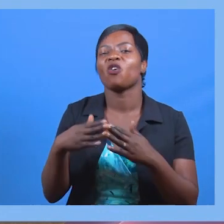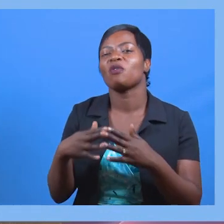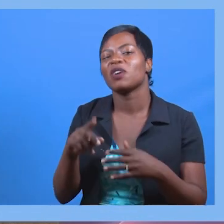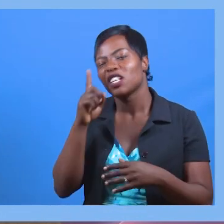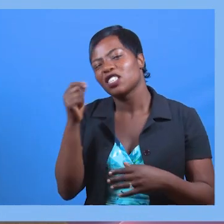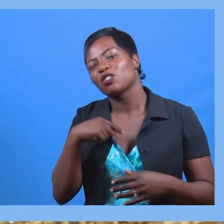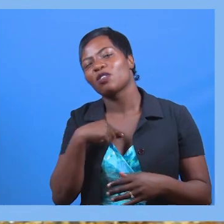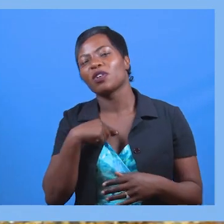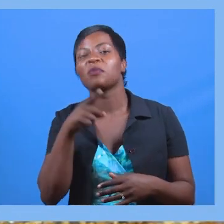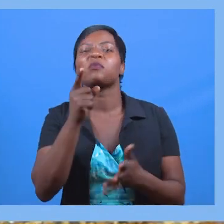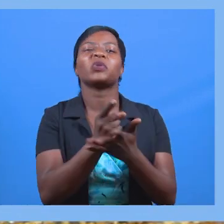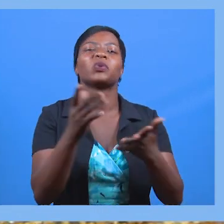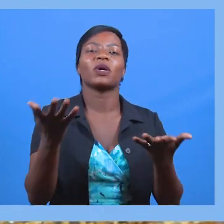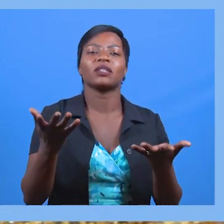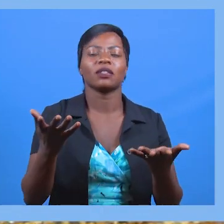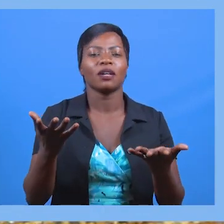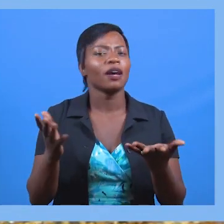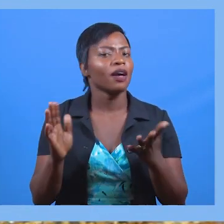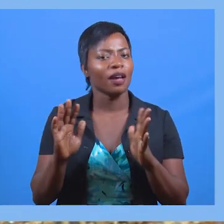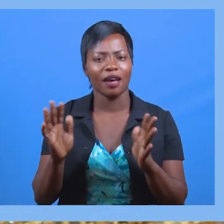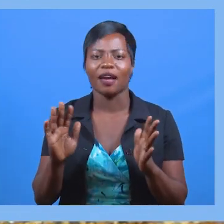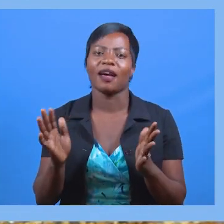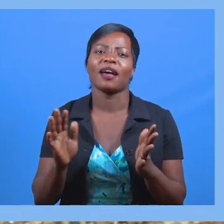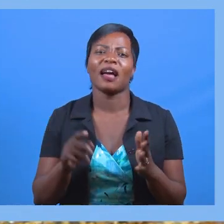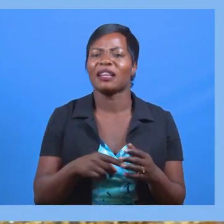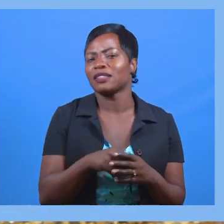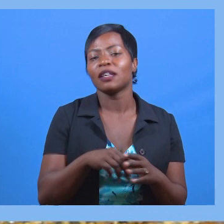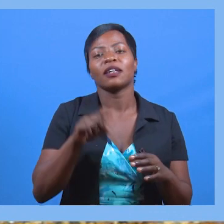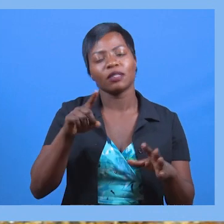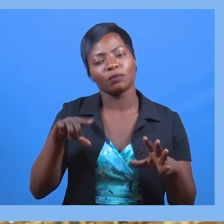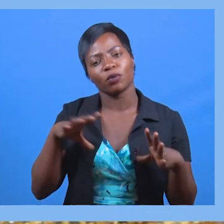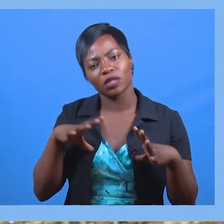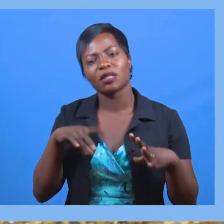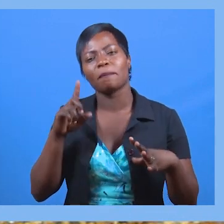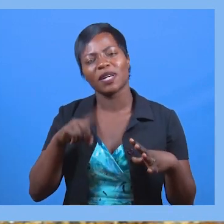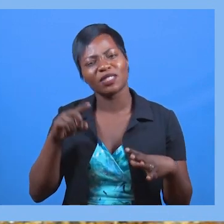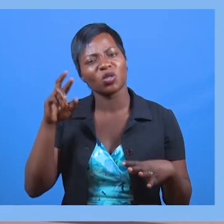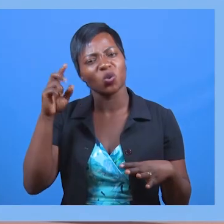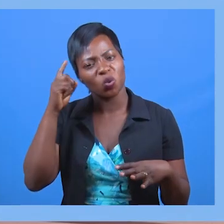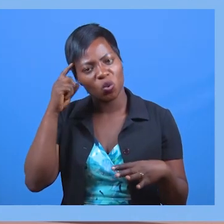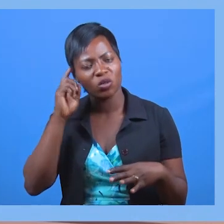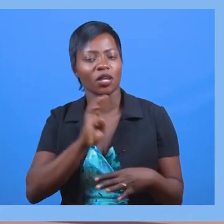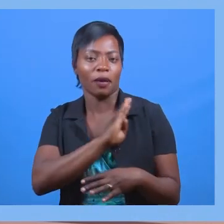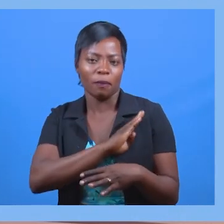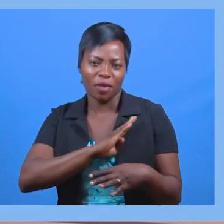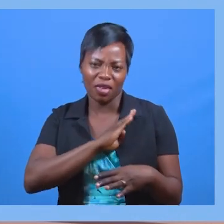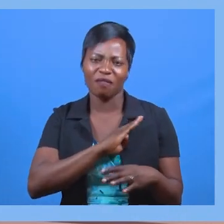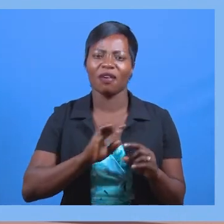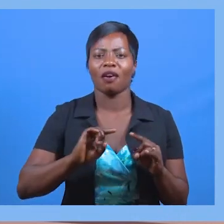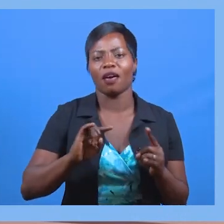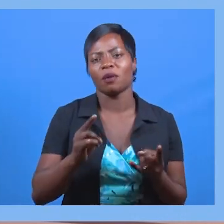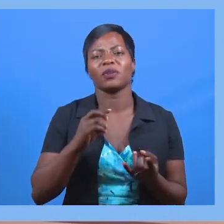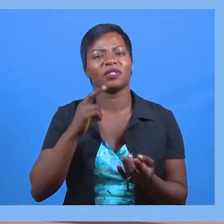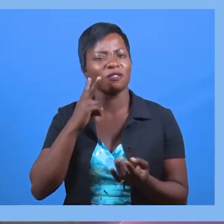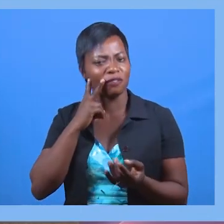panapa mungandiita sei kwemimi sekuru uyu takakura naye uyu, saka imimi ndiri mungazondudza. Saka naizvozvo munhu